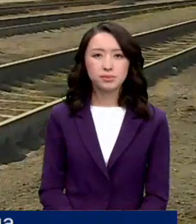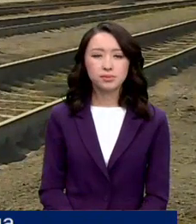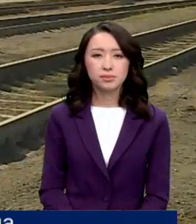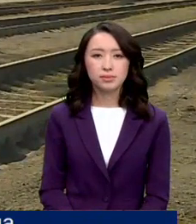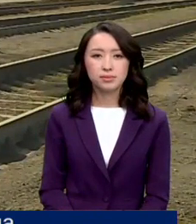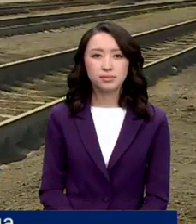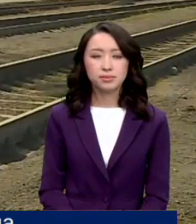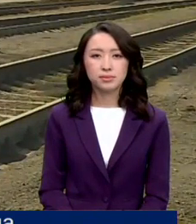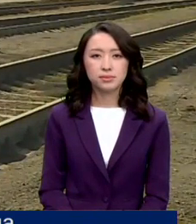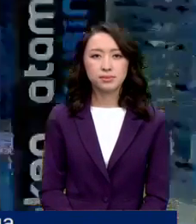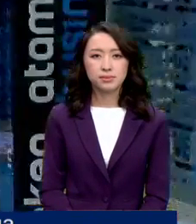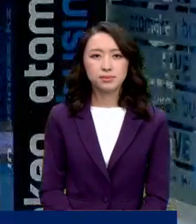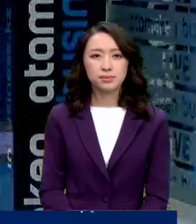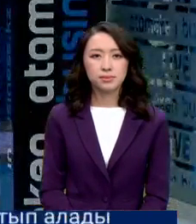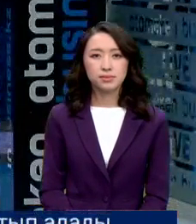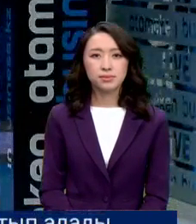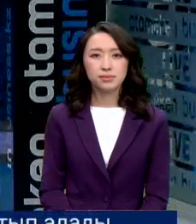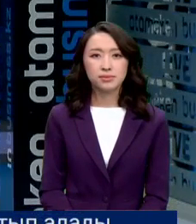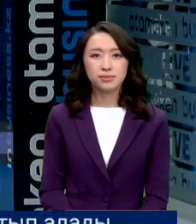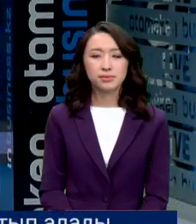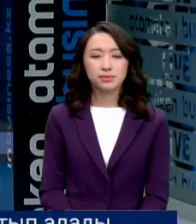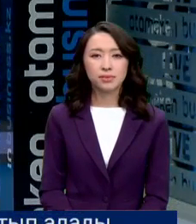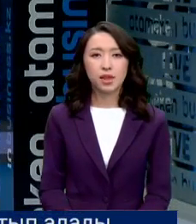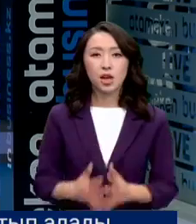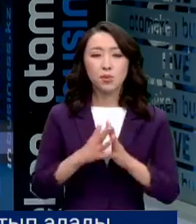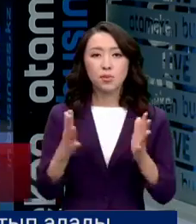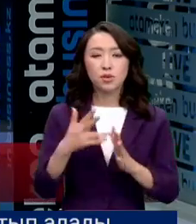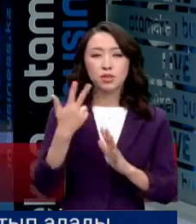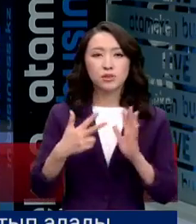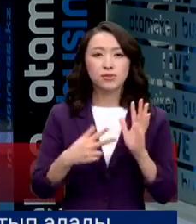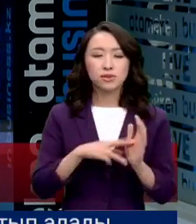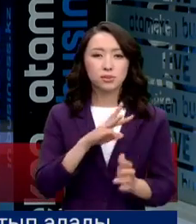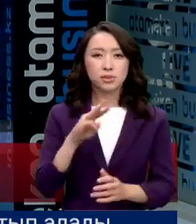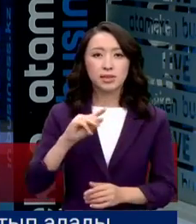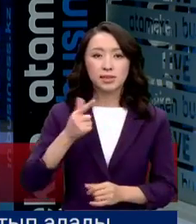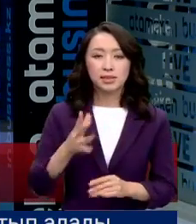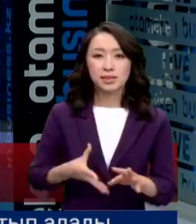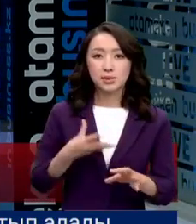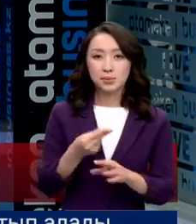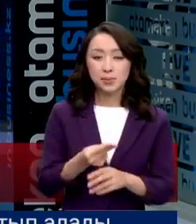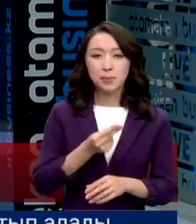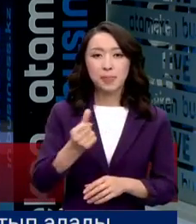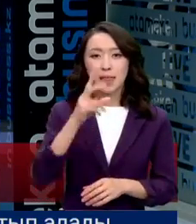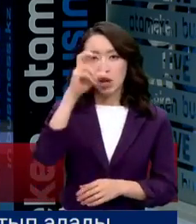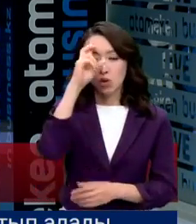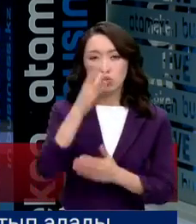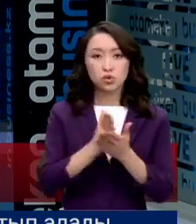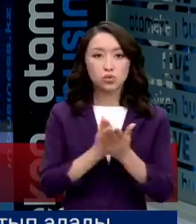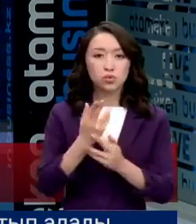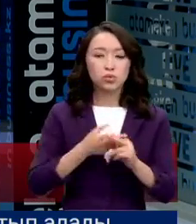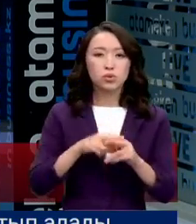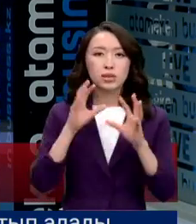телеканал «Атамикен Бизнес». Между тем, более 38 миллионов тенге компенсации заплатили госслужащим,